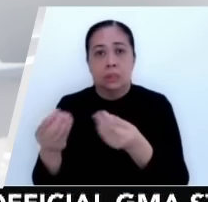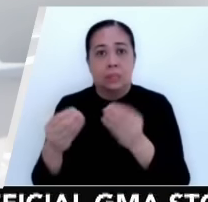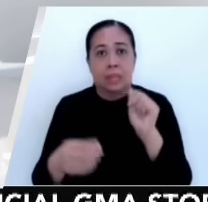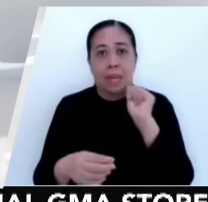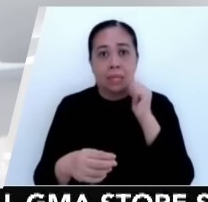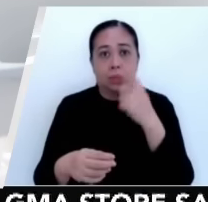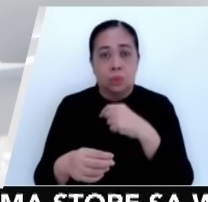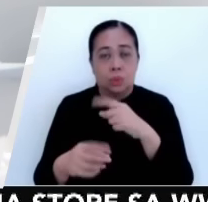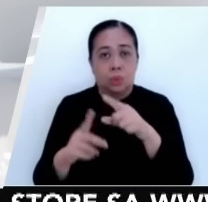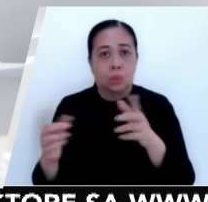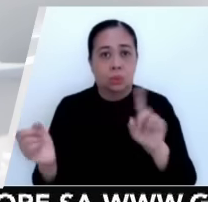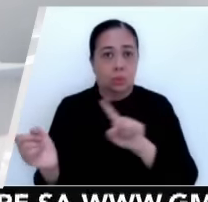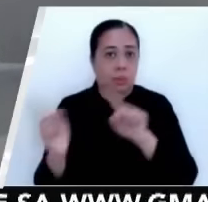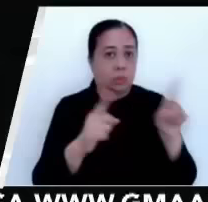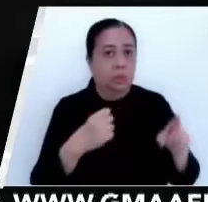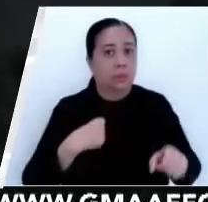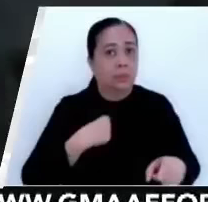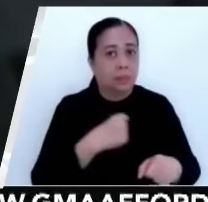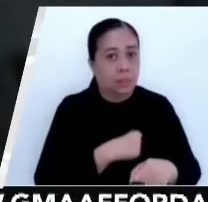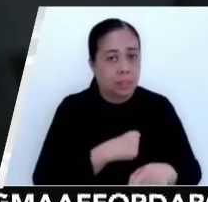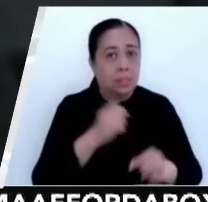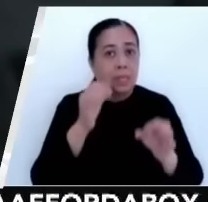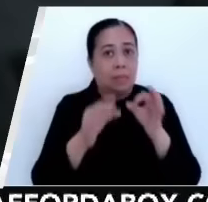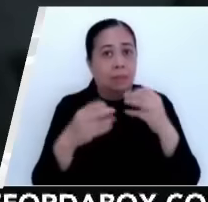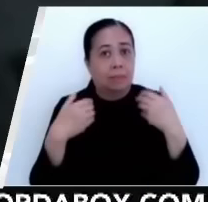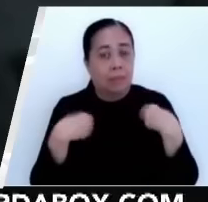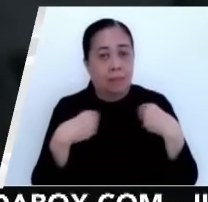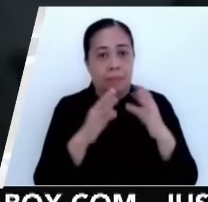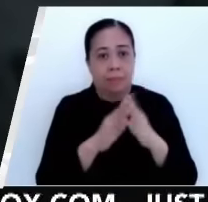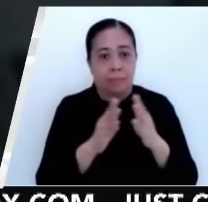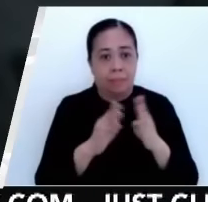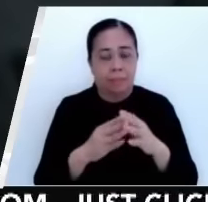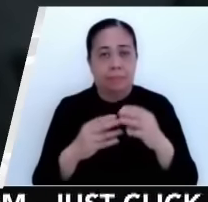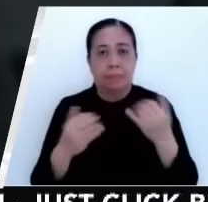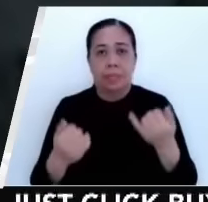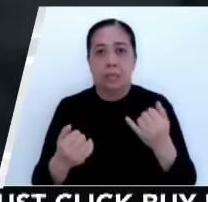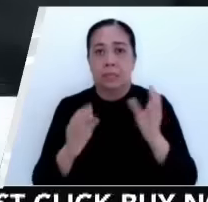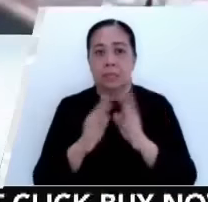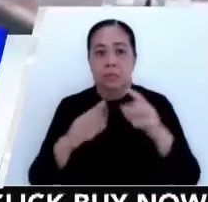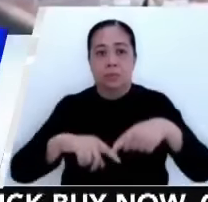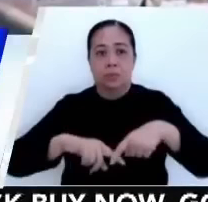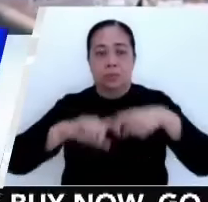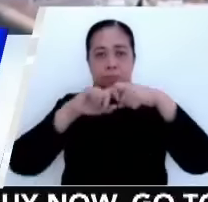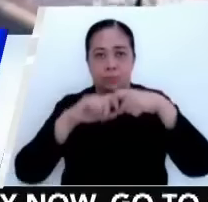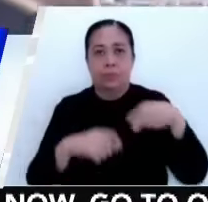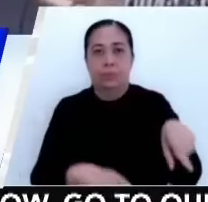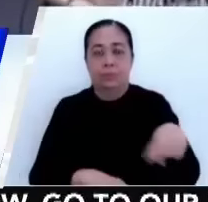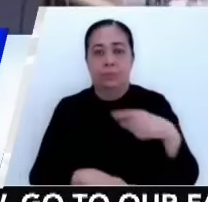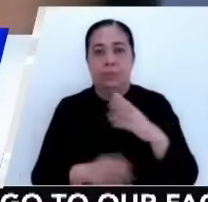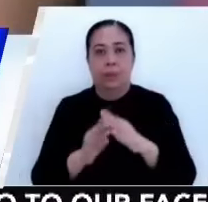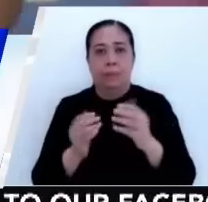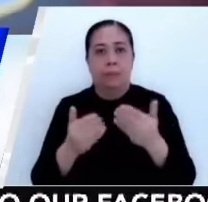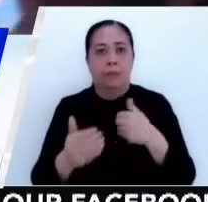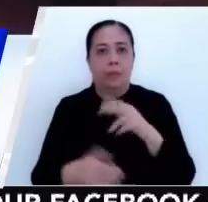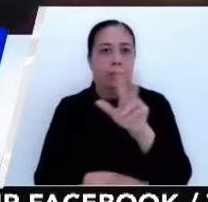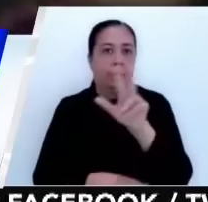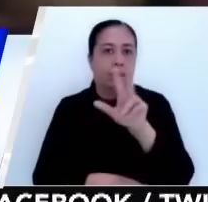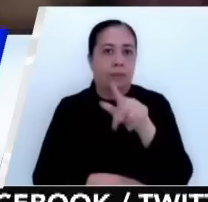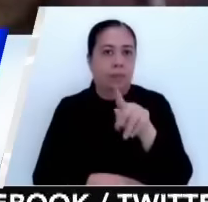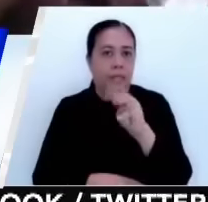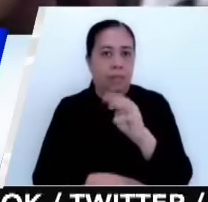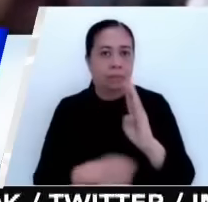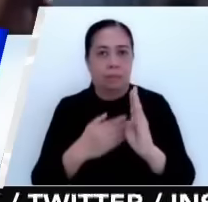Alice Guo sa Senado pag may hearing. This hearing is suspended. Sinuspindi ang hearing bago mag-alas 3:30 at ibinalik si